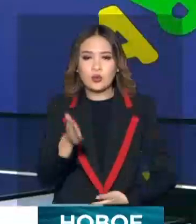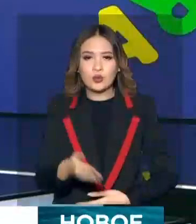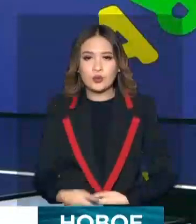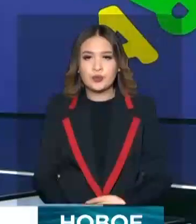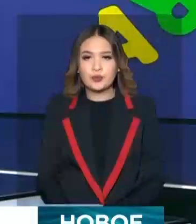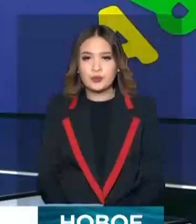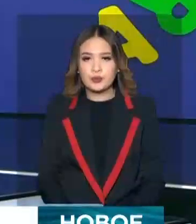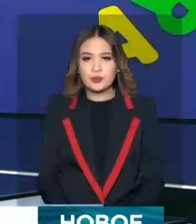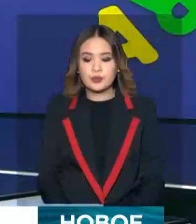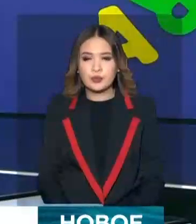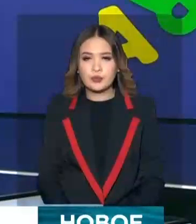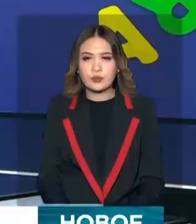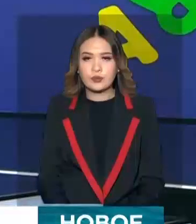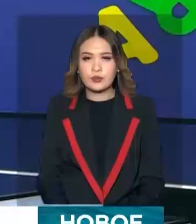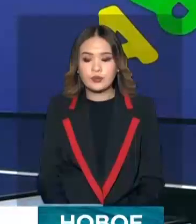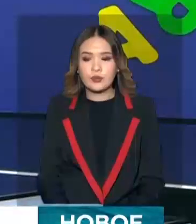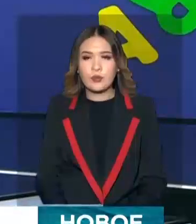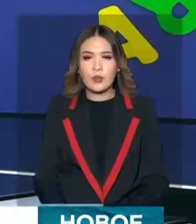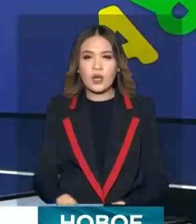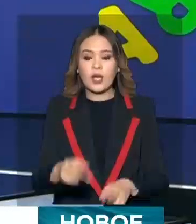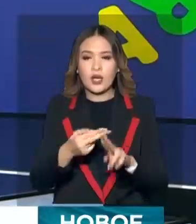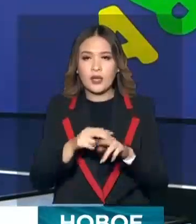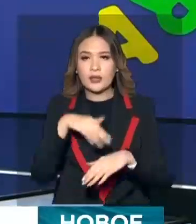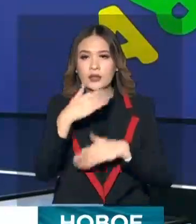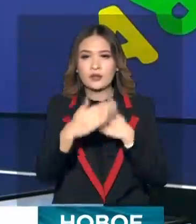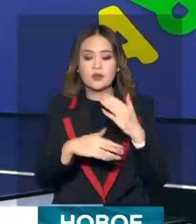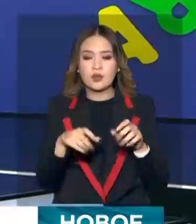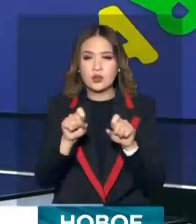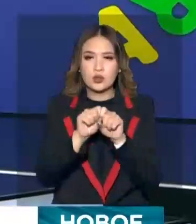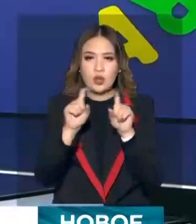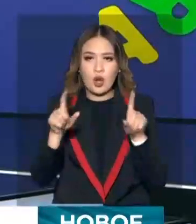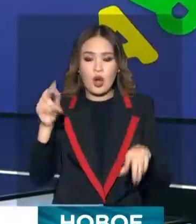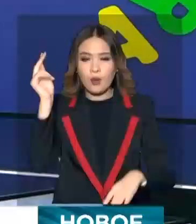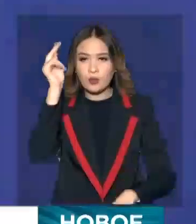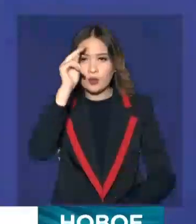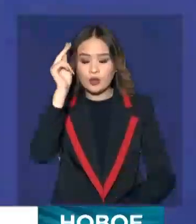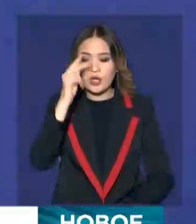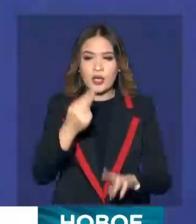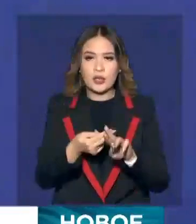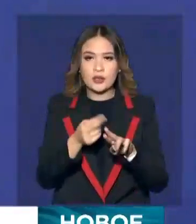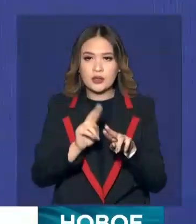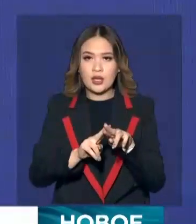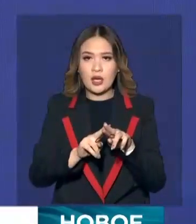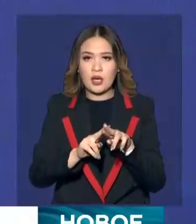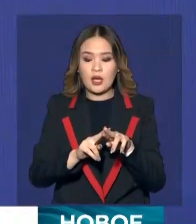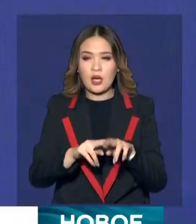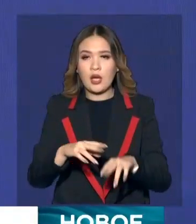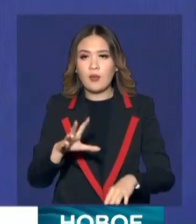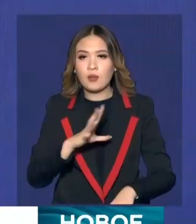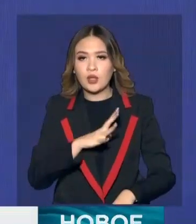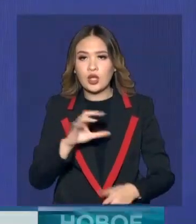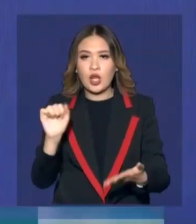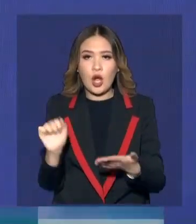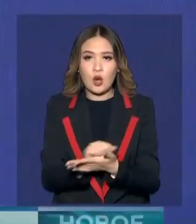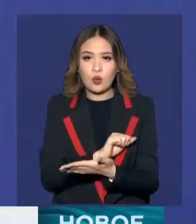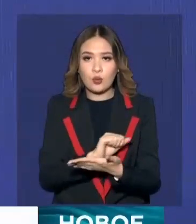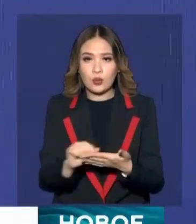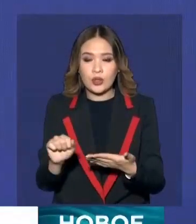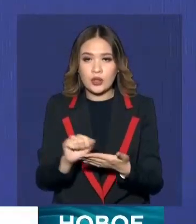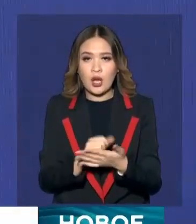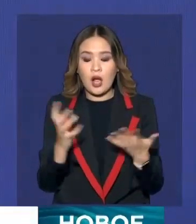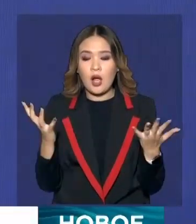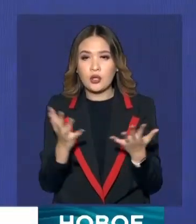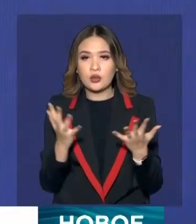образования? Модель развития дошкольного воспитания и обучения, он вообще такой концептуальный документ,